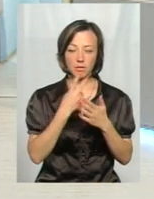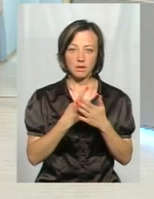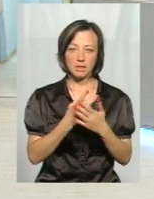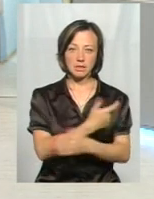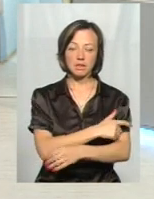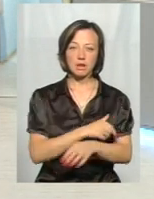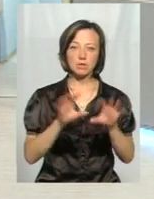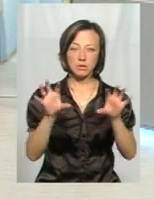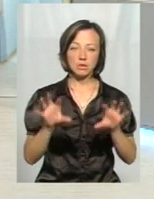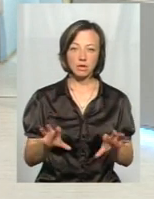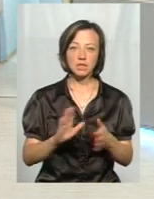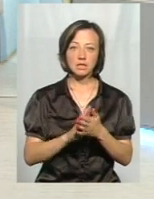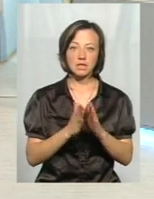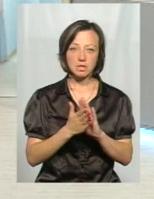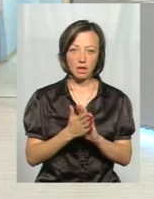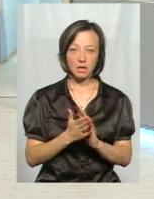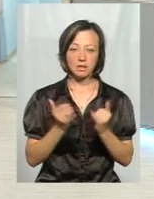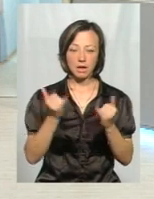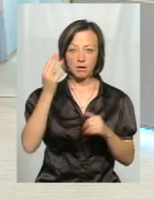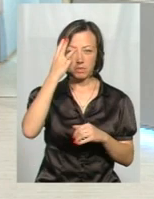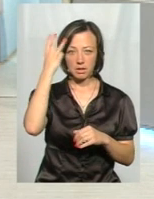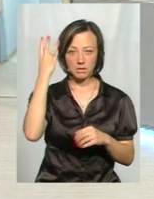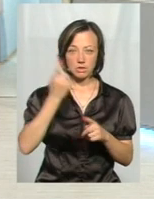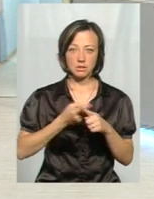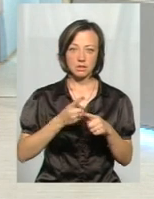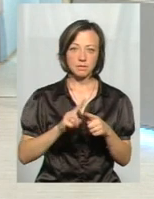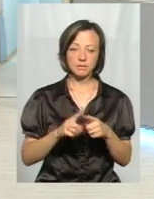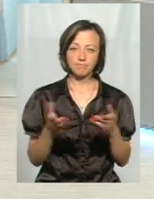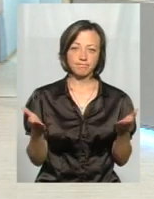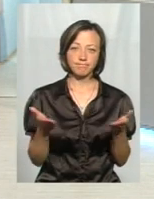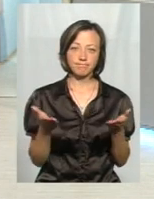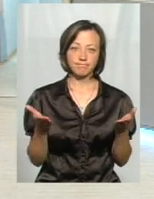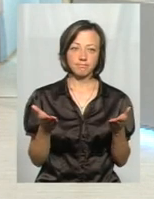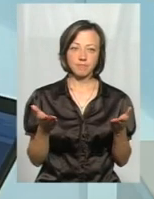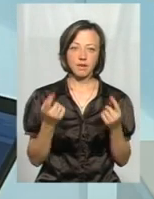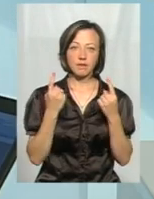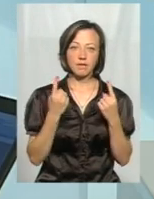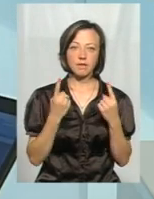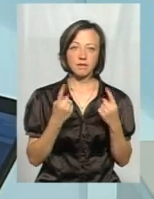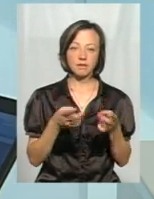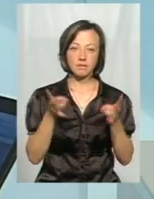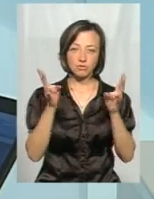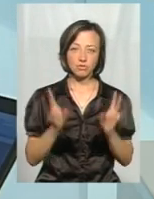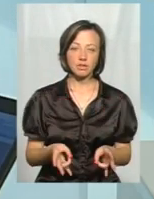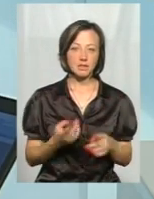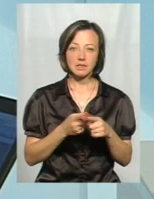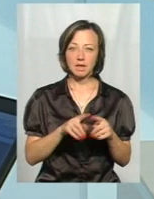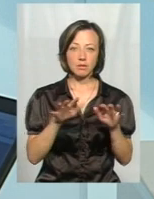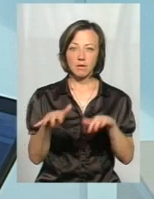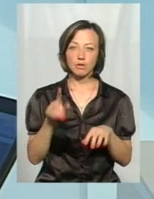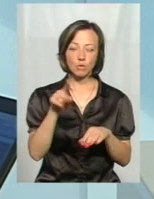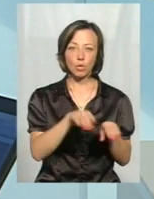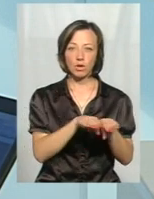санітарне законодавство, що стан його, як для обласного центру, ну, в великій мірі жалюгідний. Це не пляж, не того